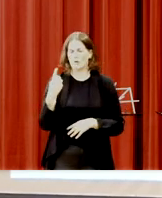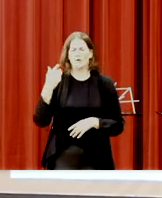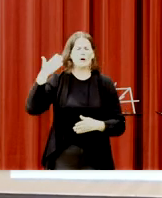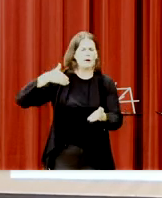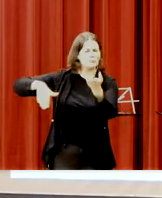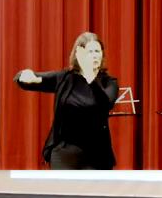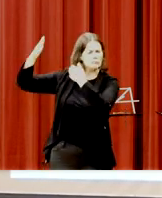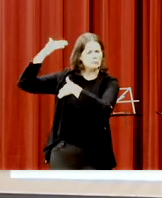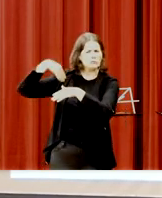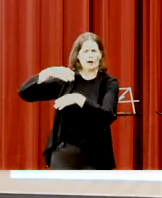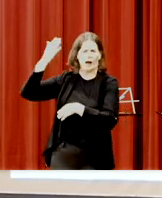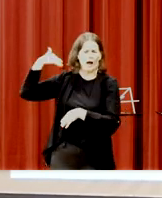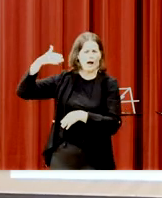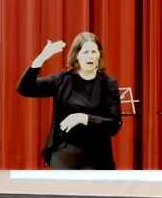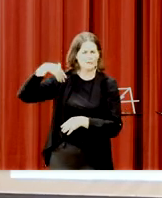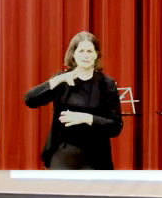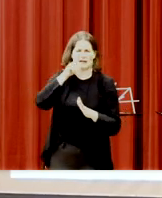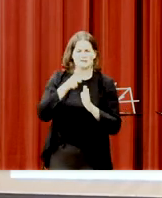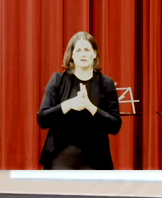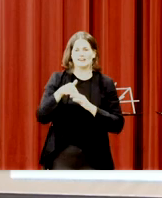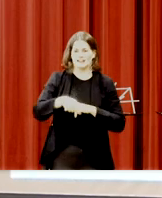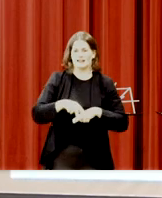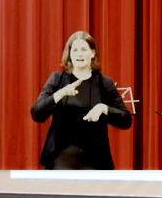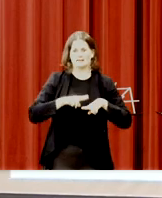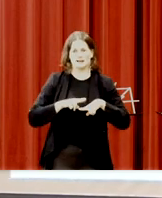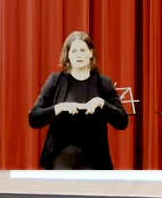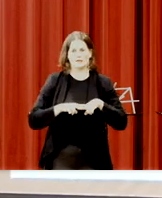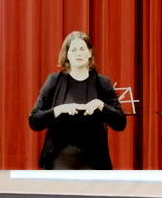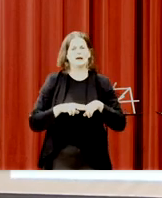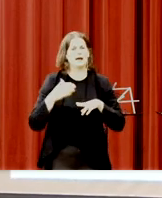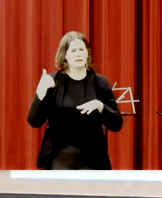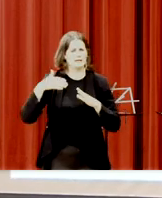d'ensenyament superior amb la fundació de la Universitat,